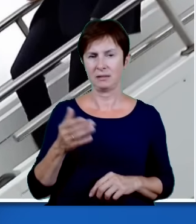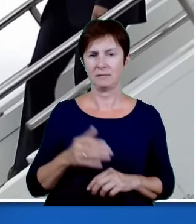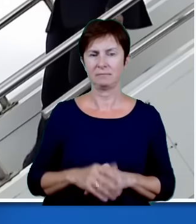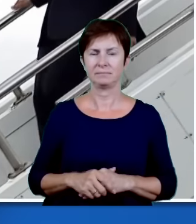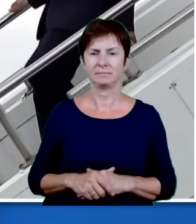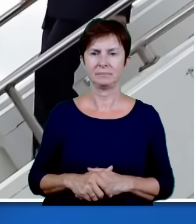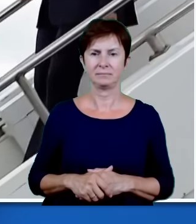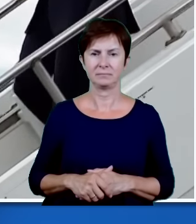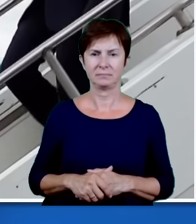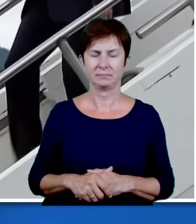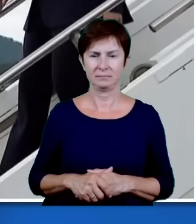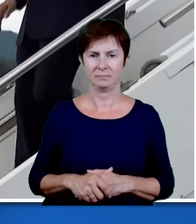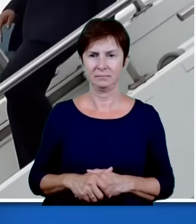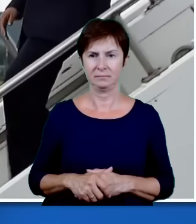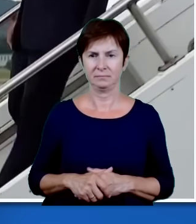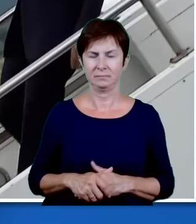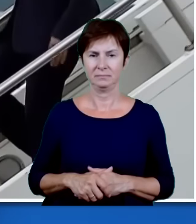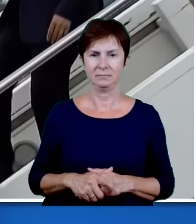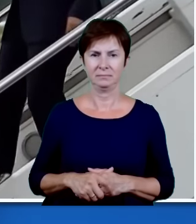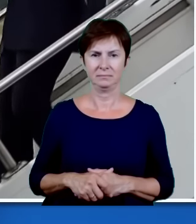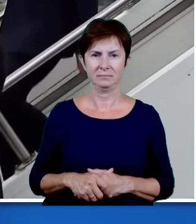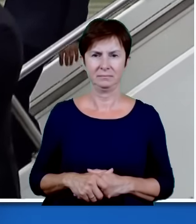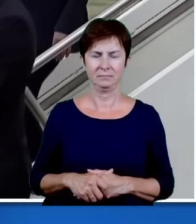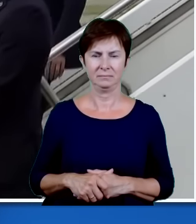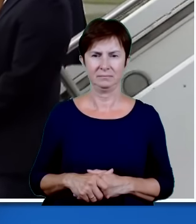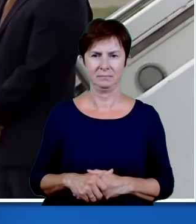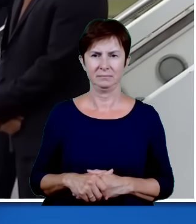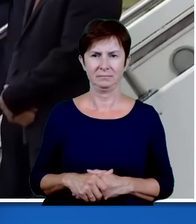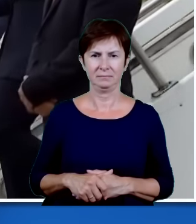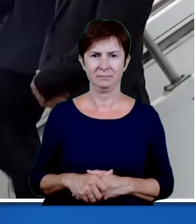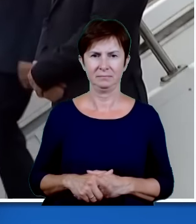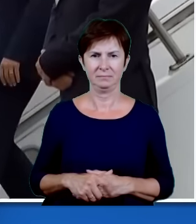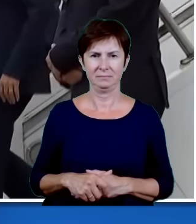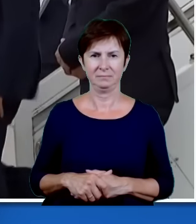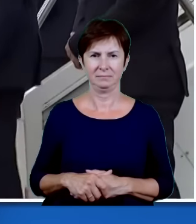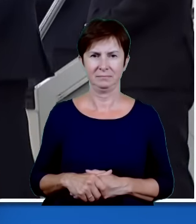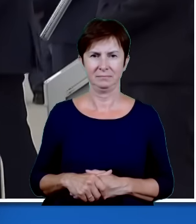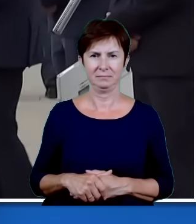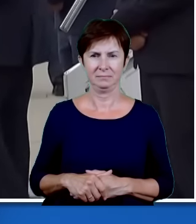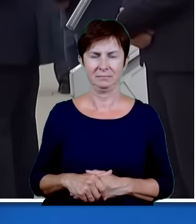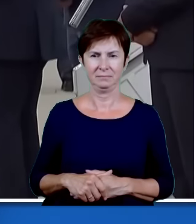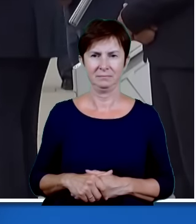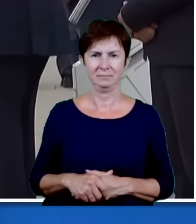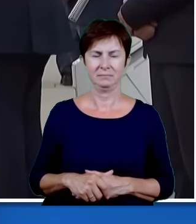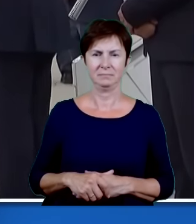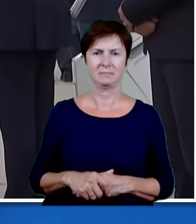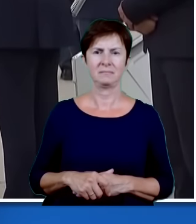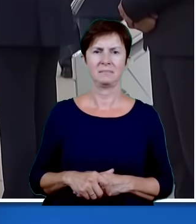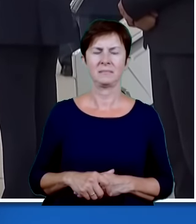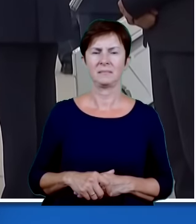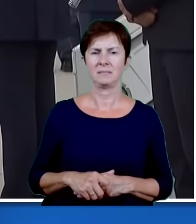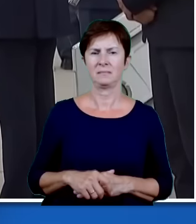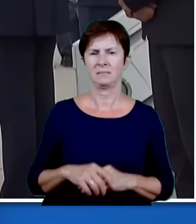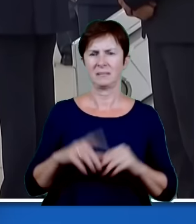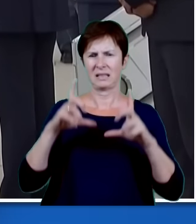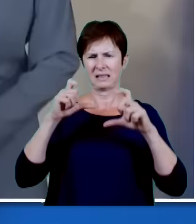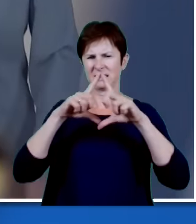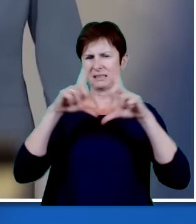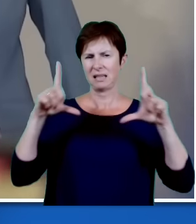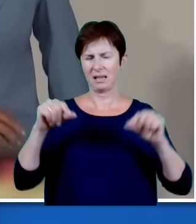po lewej stronie zdaje się w zielonej garsonce kórej kanclerz merel taki głupi